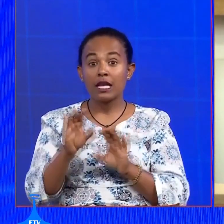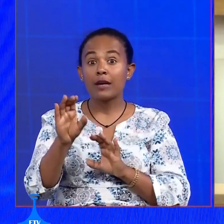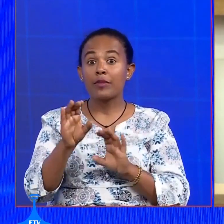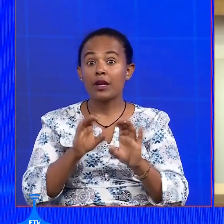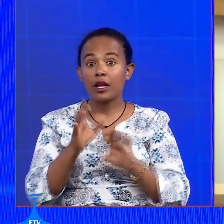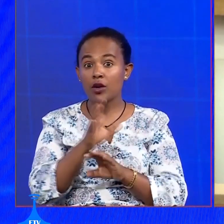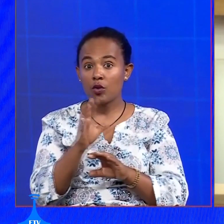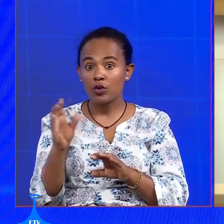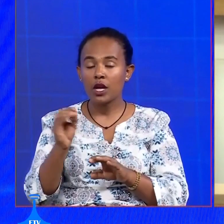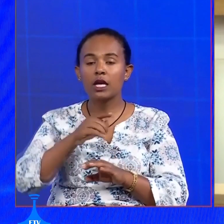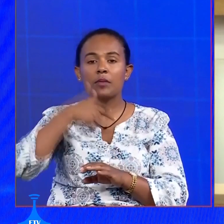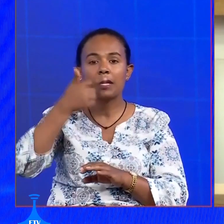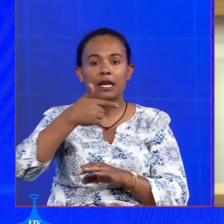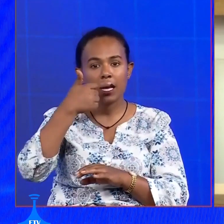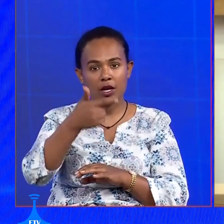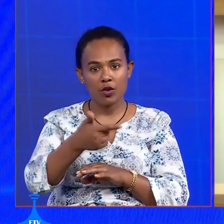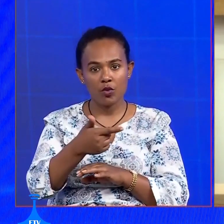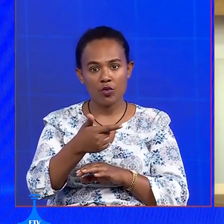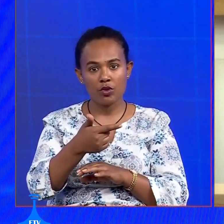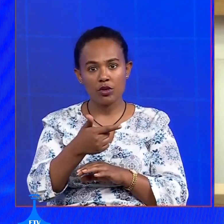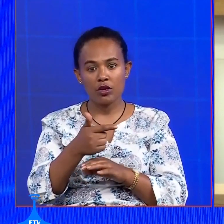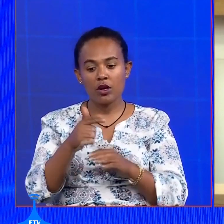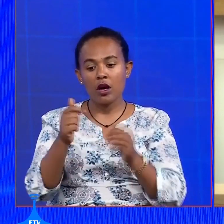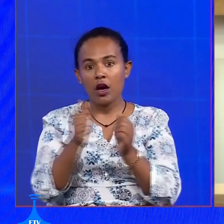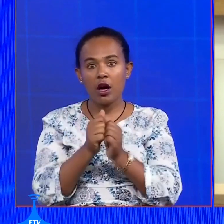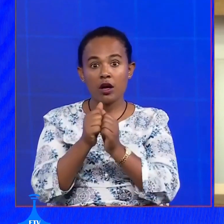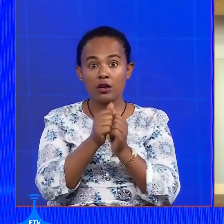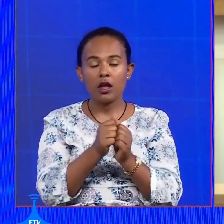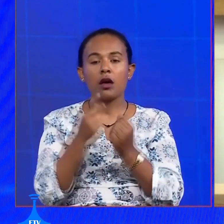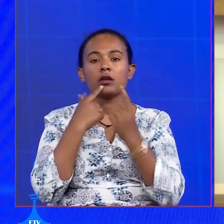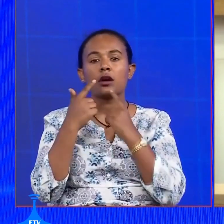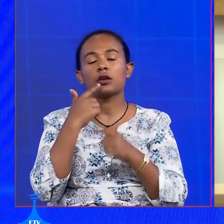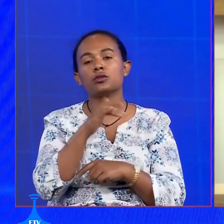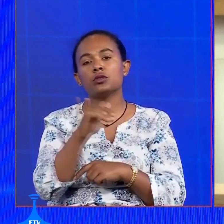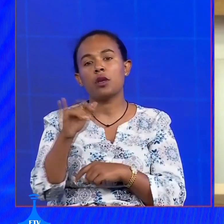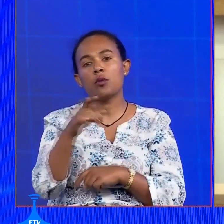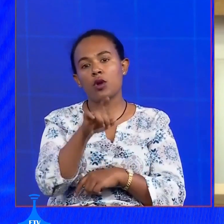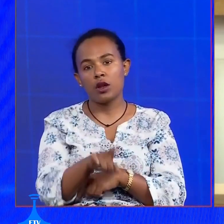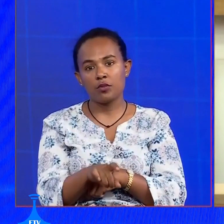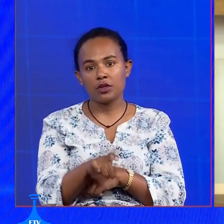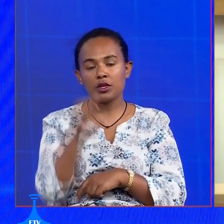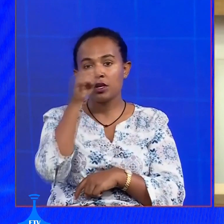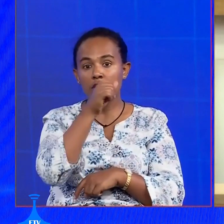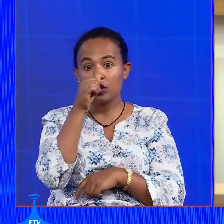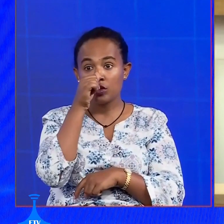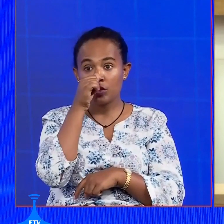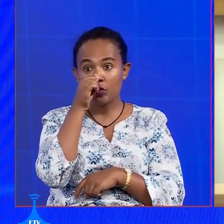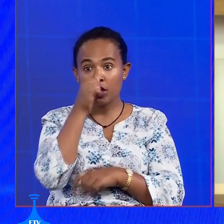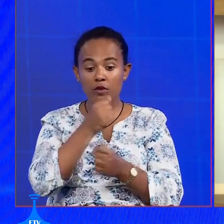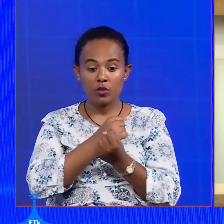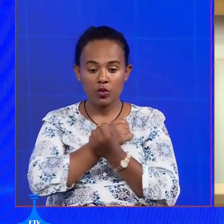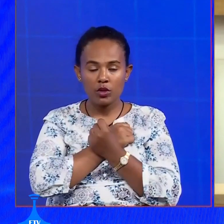درغوننا يمننا غرون عندلا تكباراتننا نغاقاراتن عندمونا اللبت توبيان يمن ودات توبيان